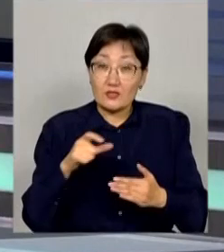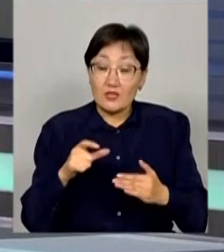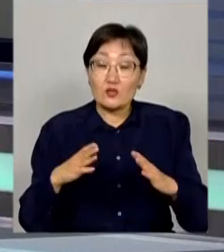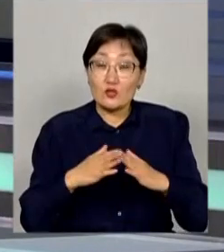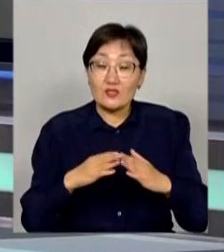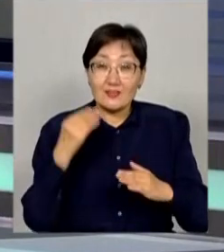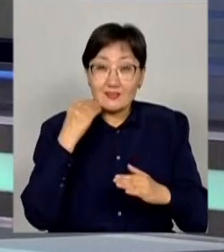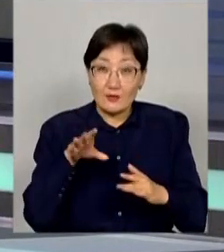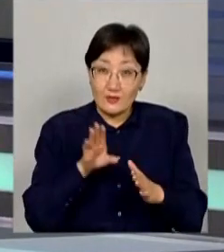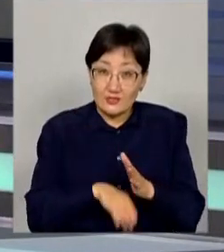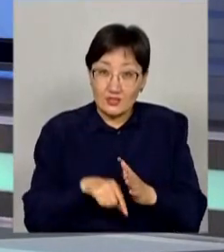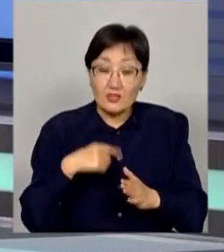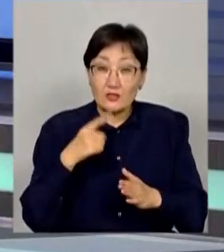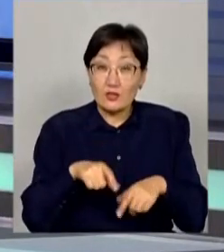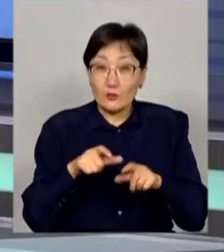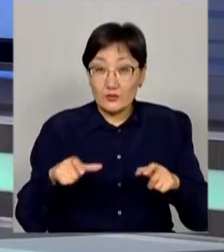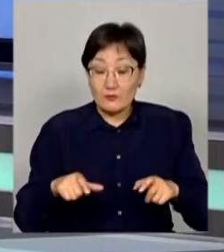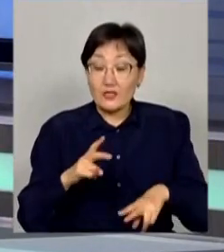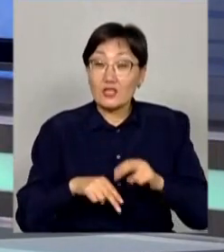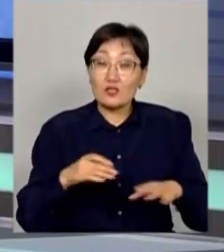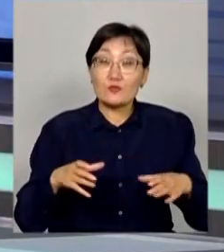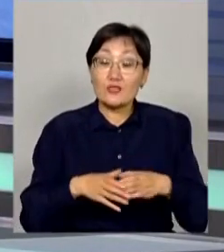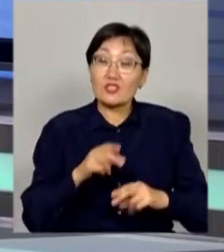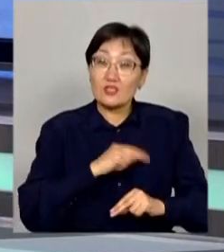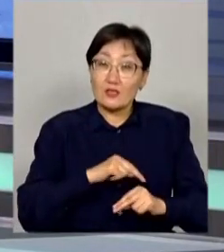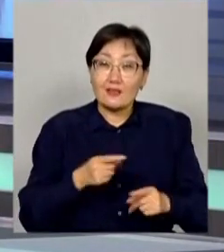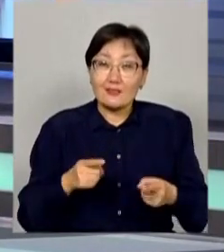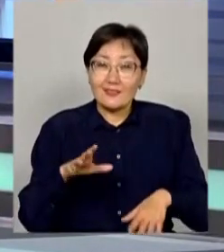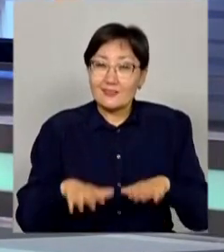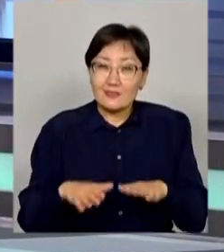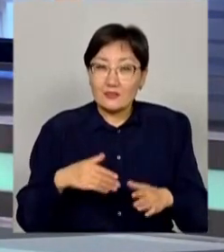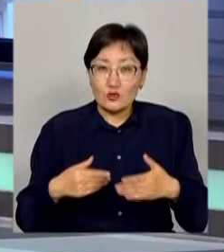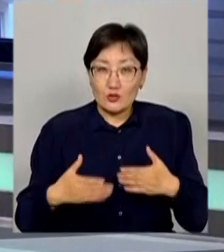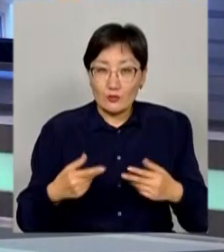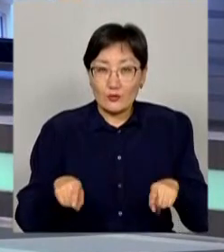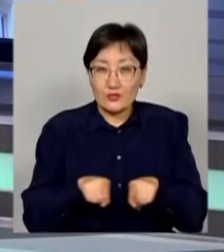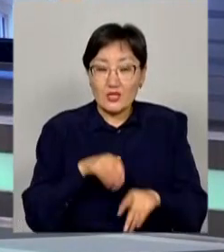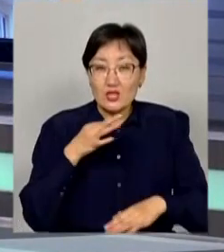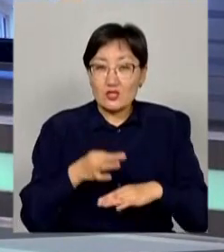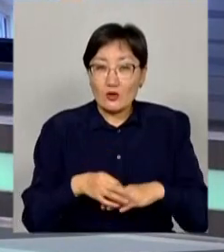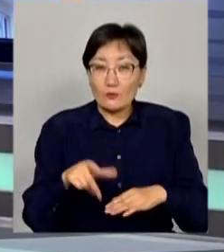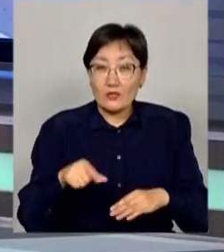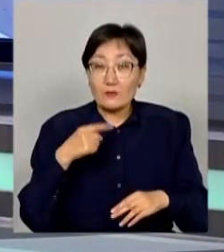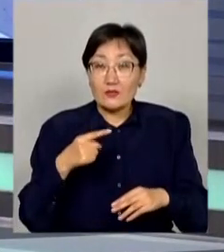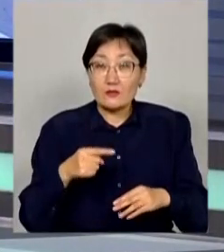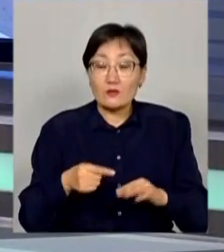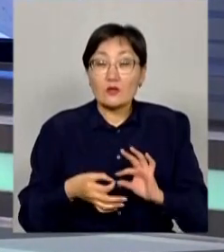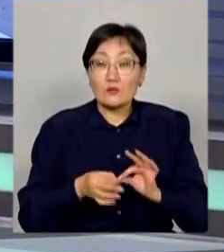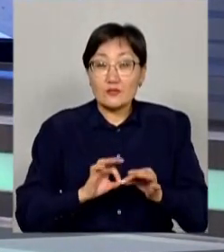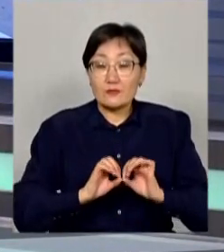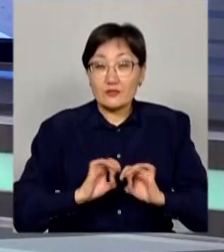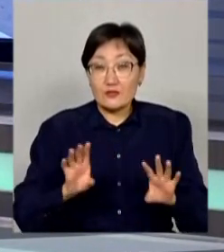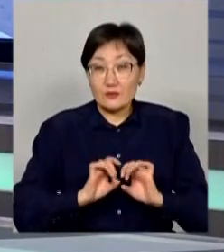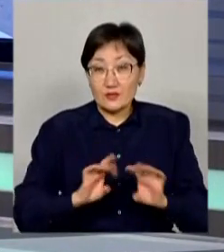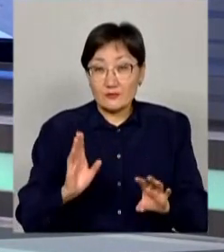сапасы сын көтермейді дейді тұрғындар. Мердігер компания жұмысына неге салғырт қараған? Бұған жауаптылар не дейді? Тараптарды өңірдегі